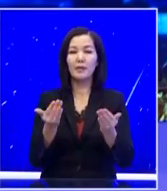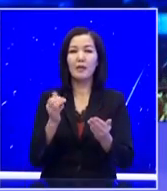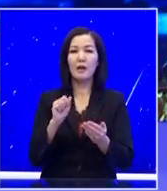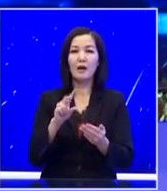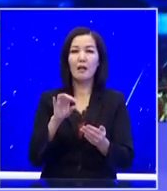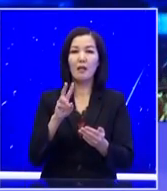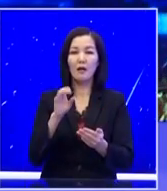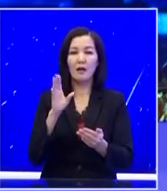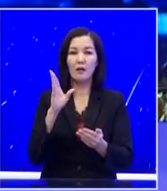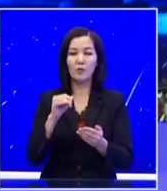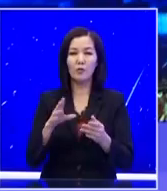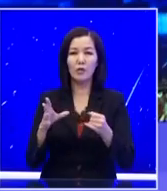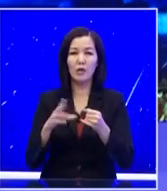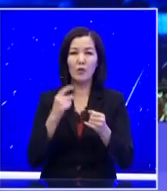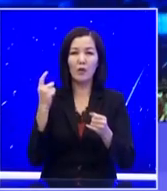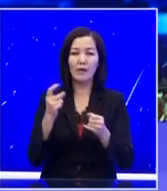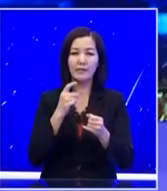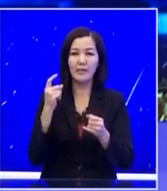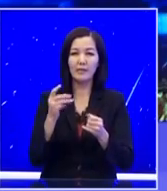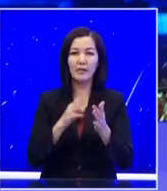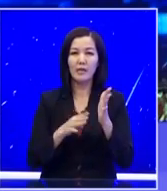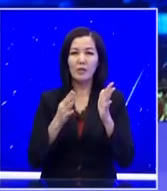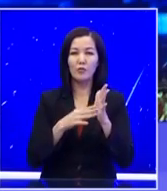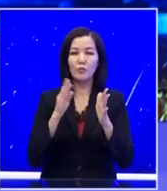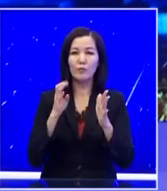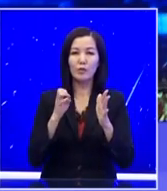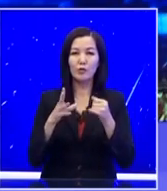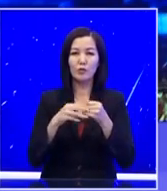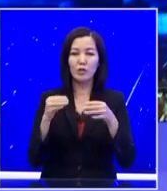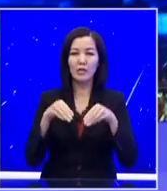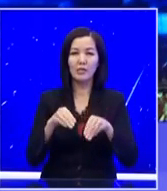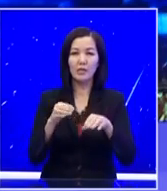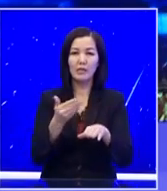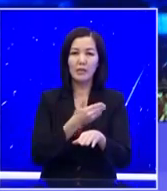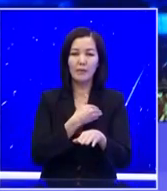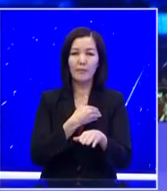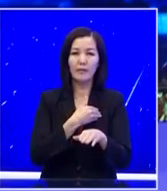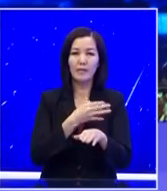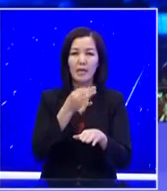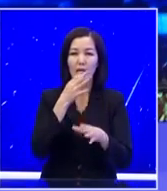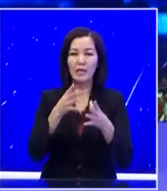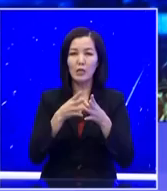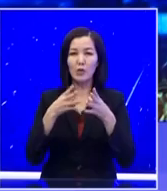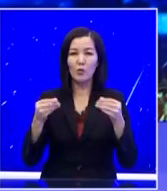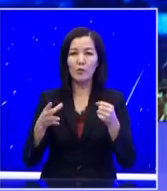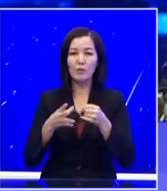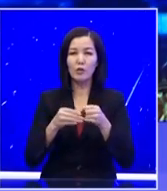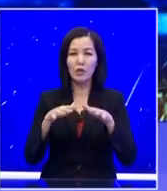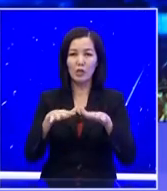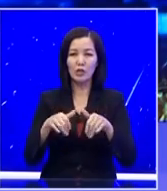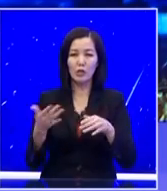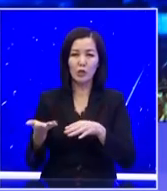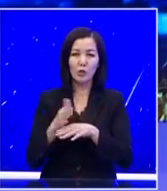Биыл Алакөлдік диқандар 84.800 гектардан аса жерге егін екпек. Бұл мақсатта ерте көктемде жер жыту жұмыстары басталып